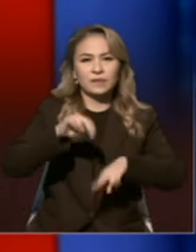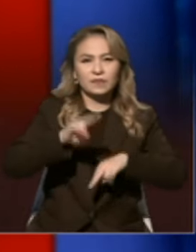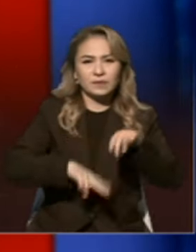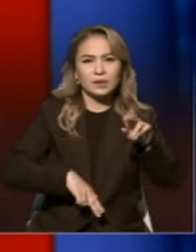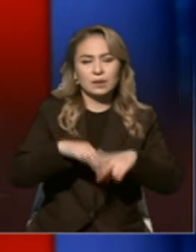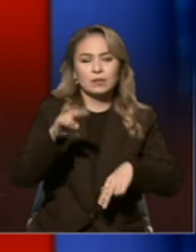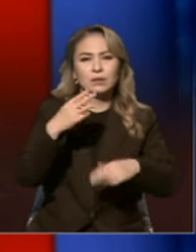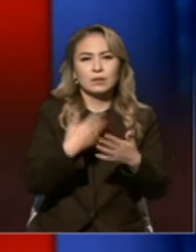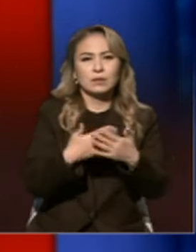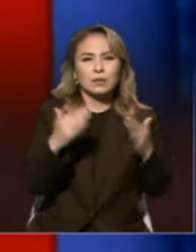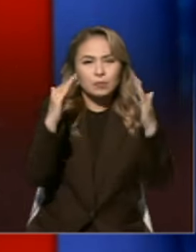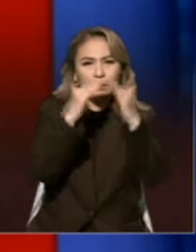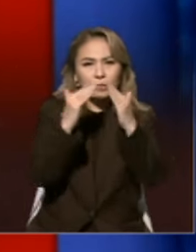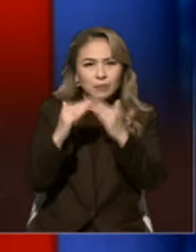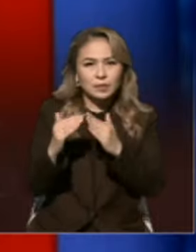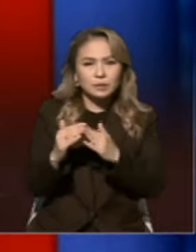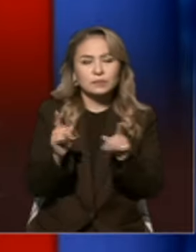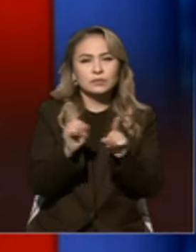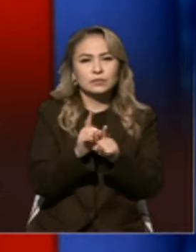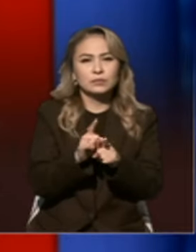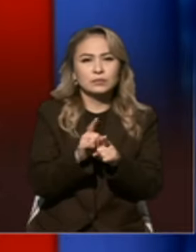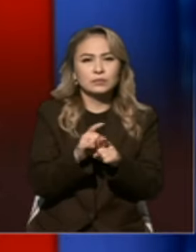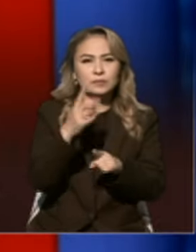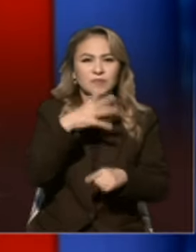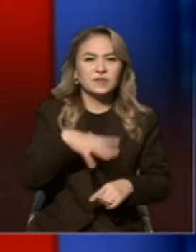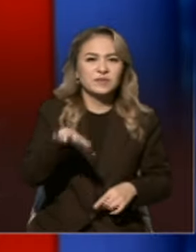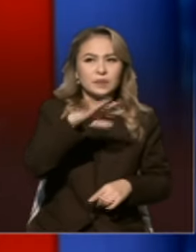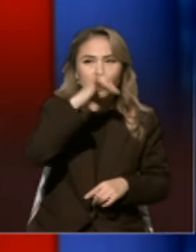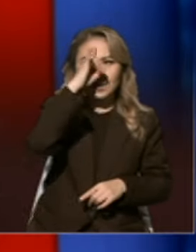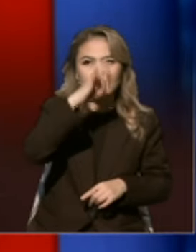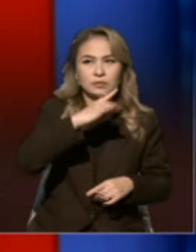жаңағы үйшікті үйде өзіміздің қазақымыз тұрып жатыр, бұлай қарасаңыз.